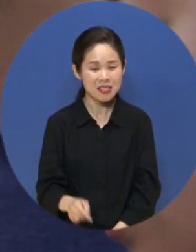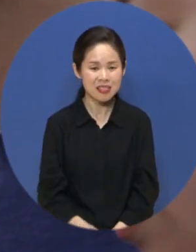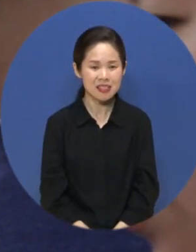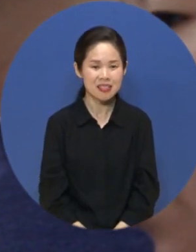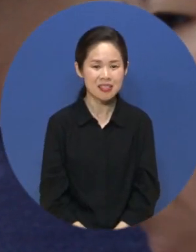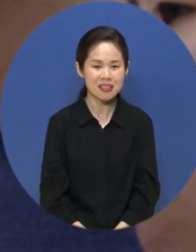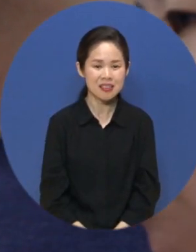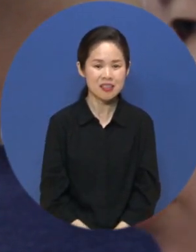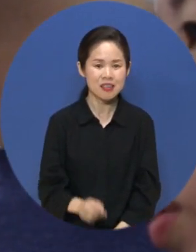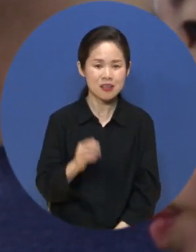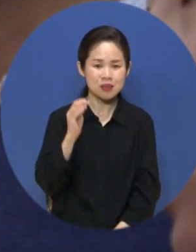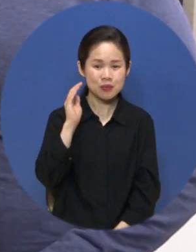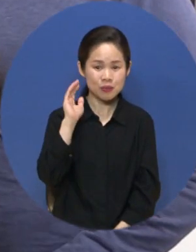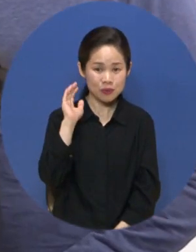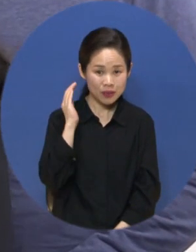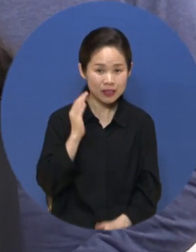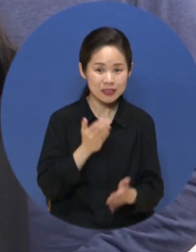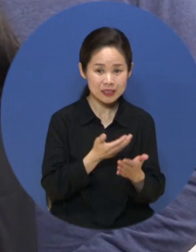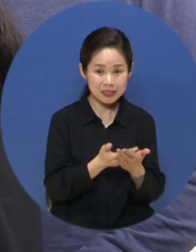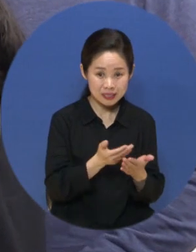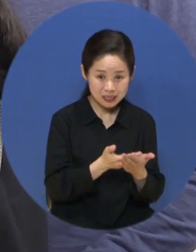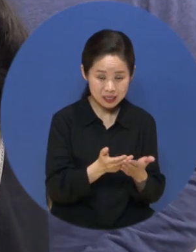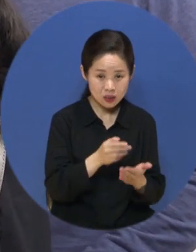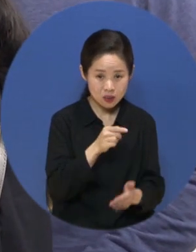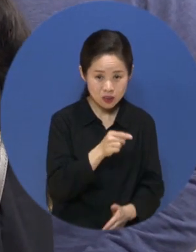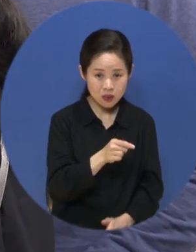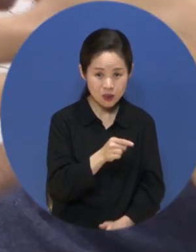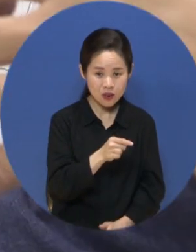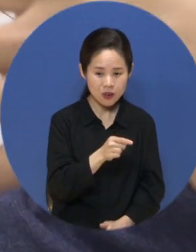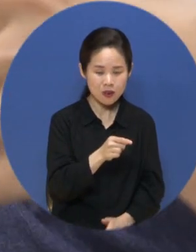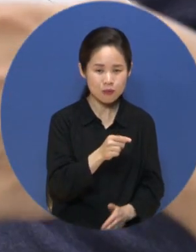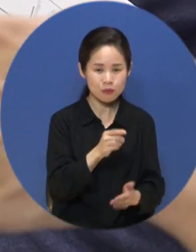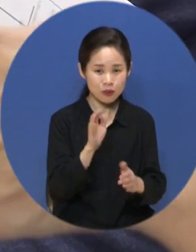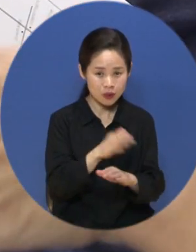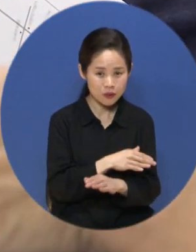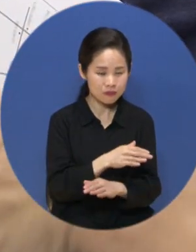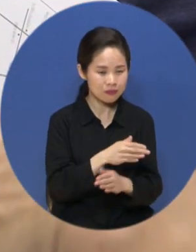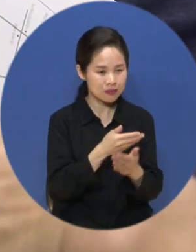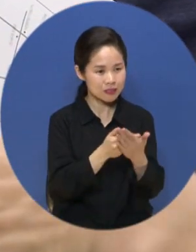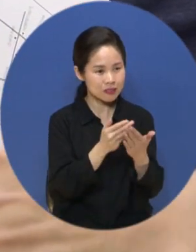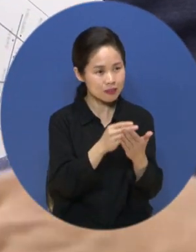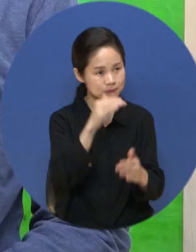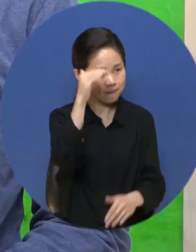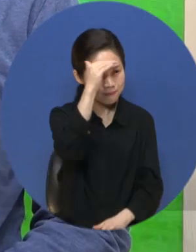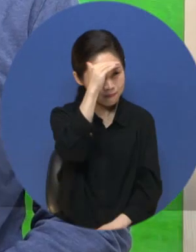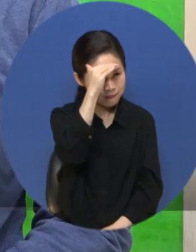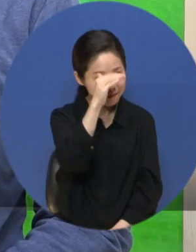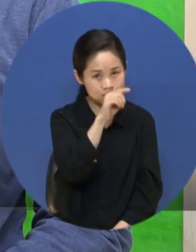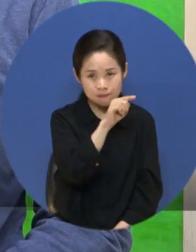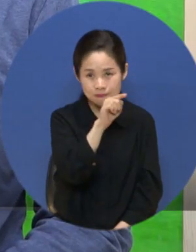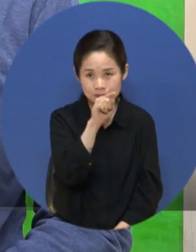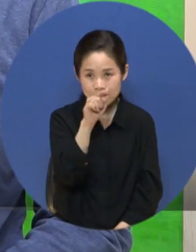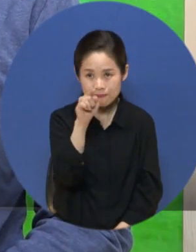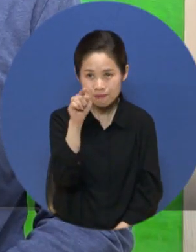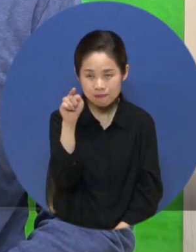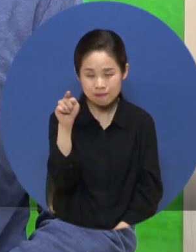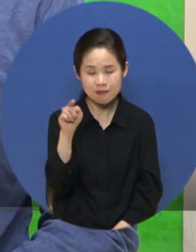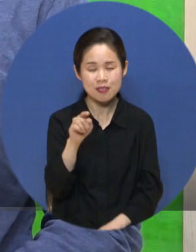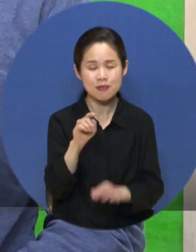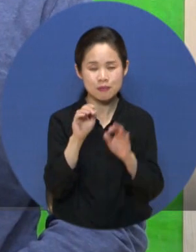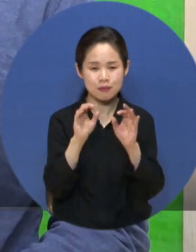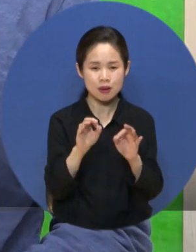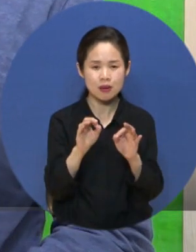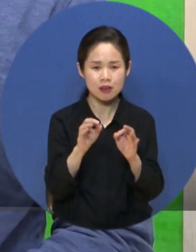가장 최근 작품부터 꼼꼼하게 재호 씨의 작품을 감상합니다. 그림을 보신 소감이